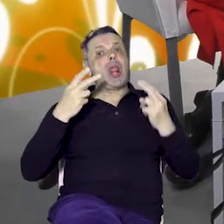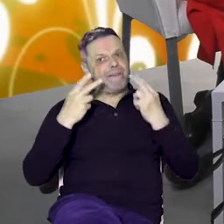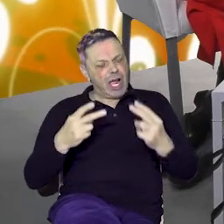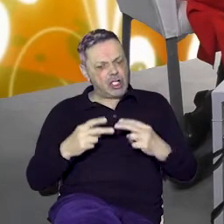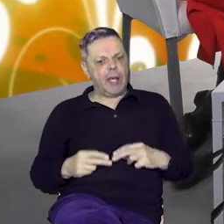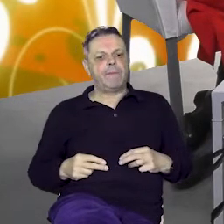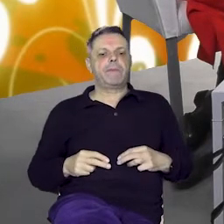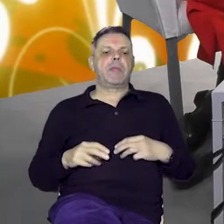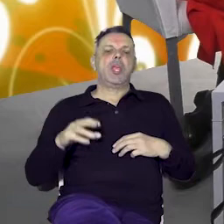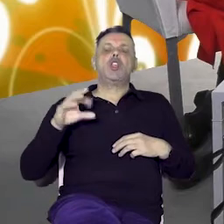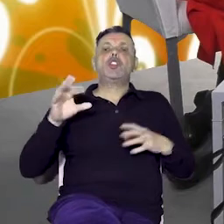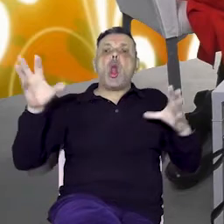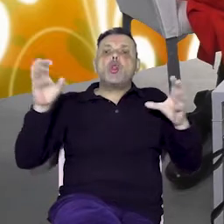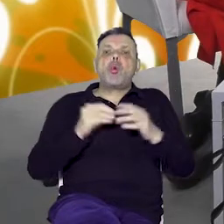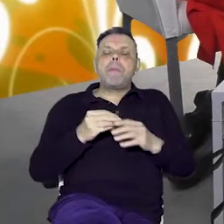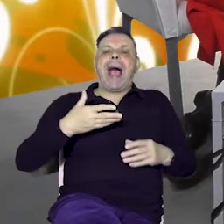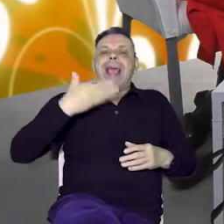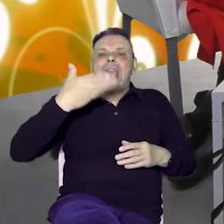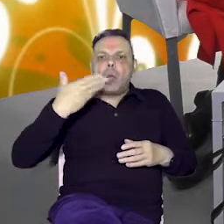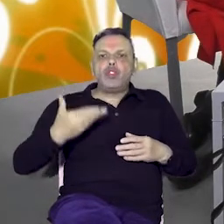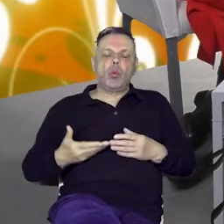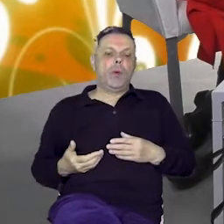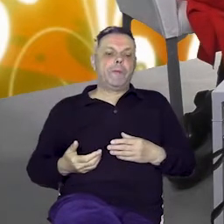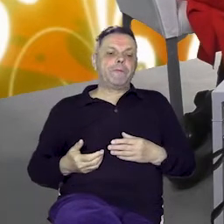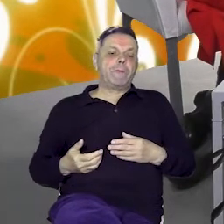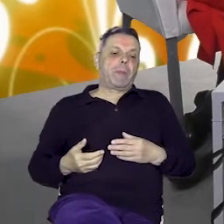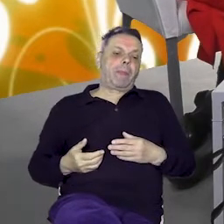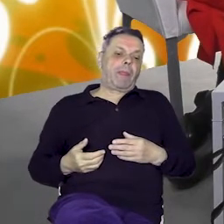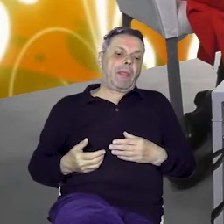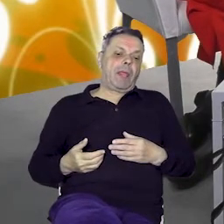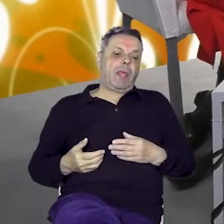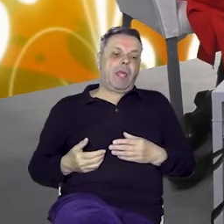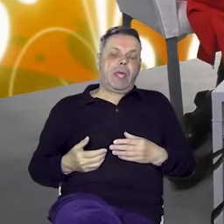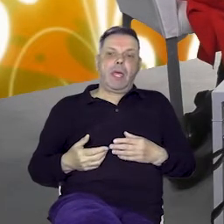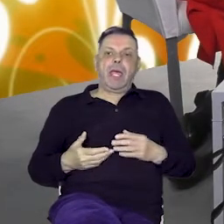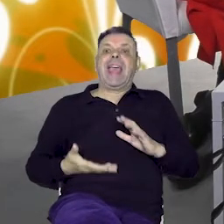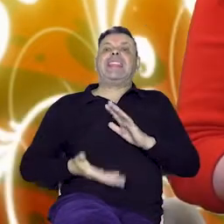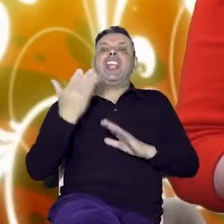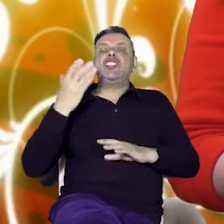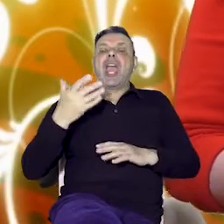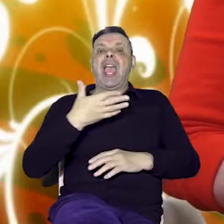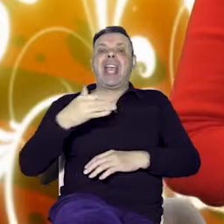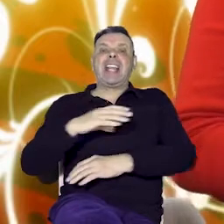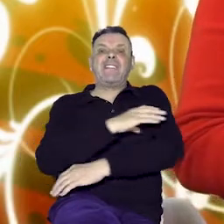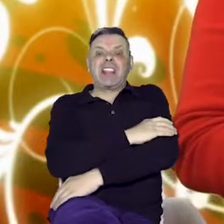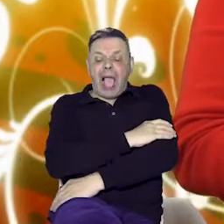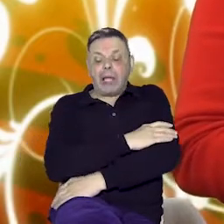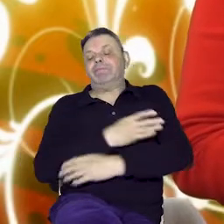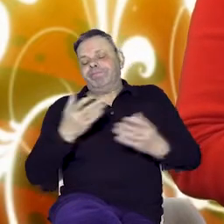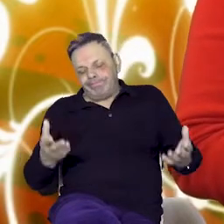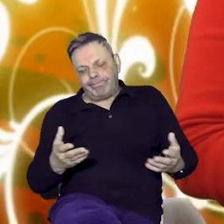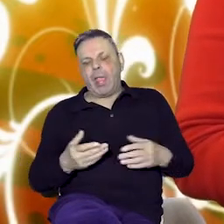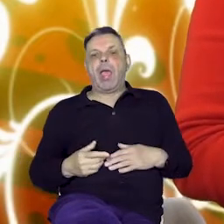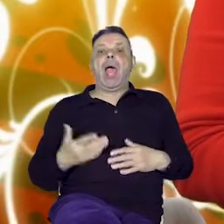Sol nakuplja tekućinu, sol onda to nakupljanje tekućine diže krvni tlak i imam začaranog kruga. No,